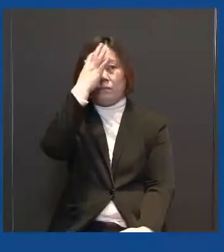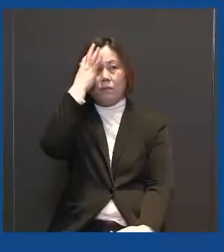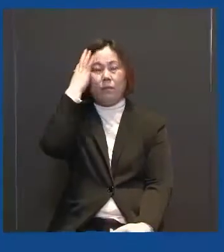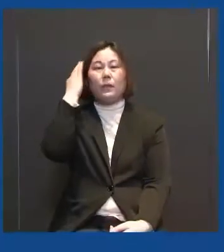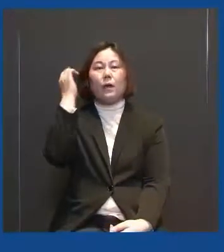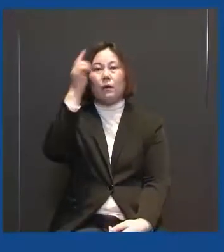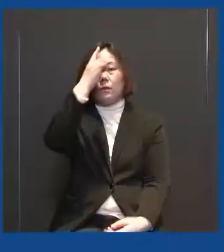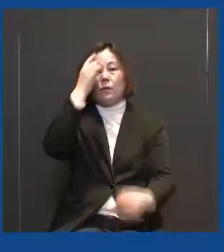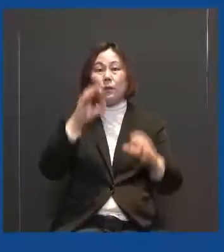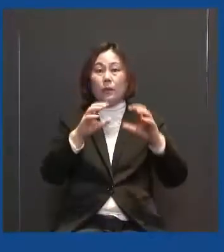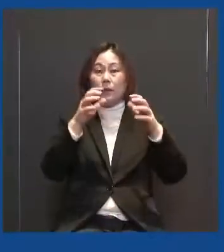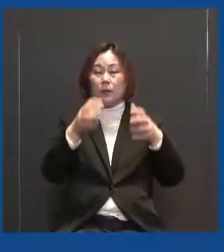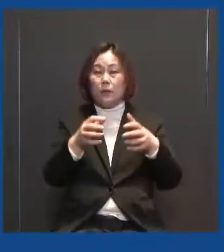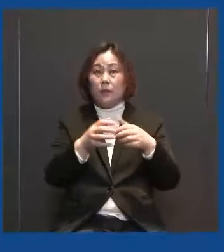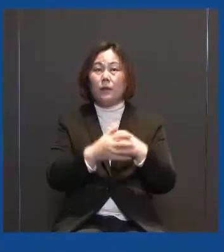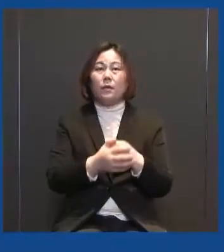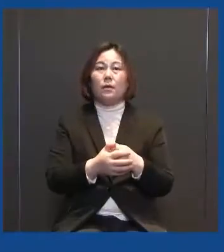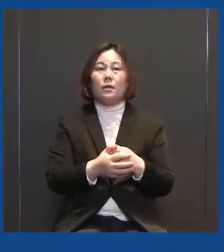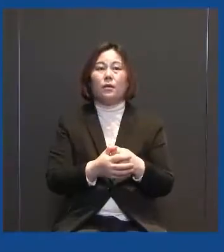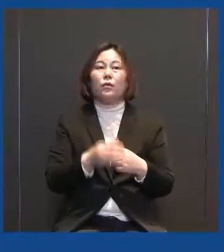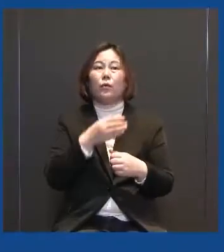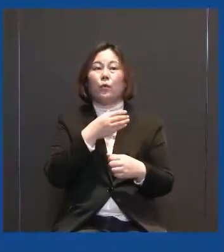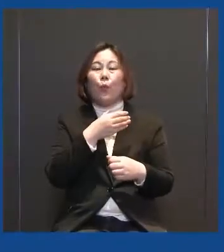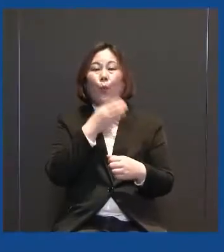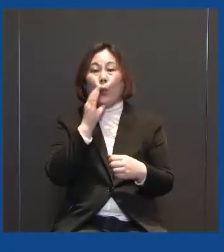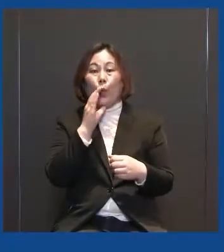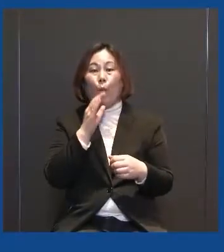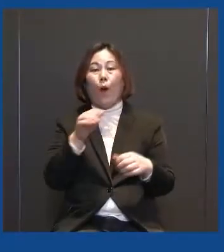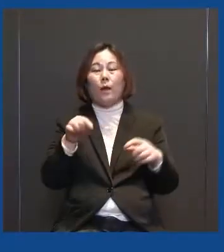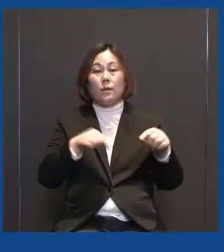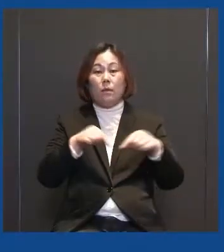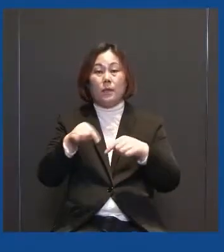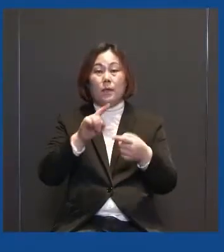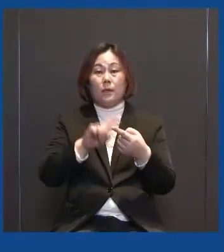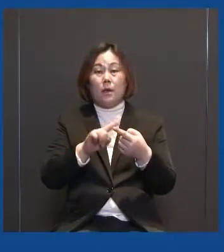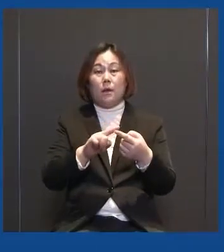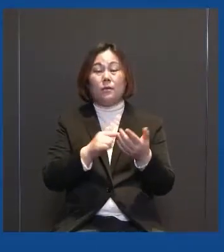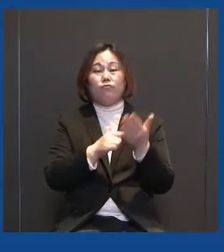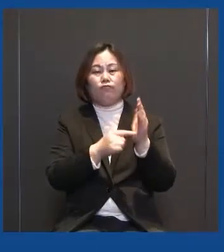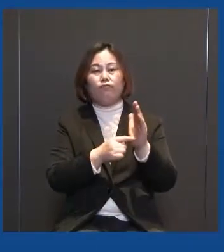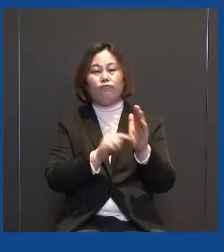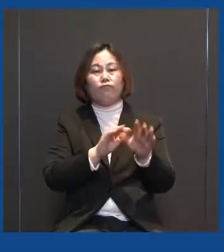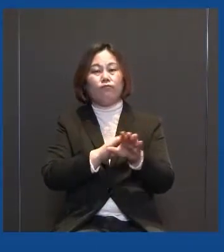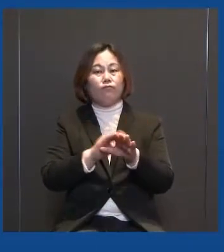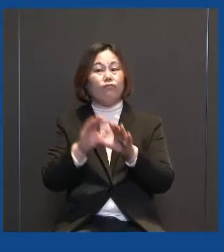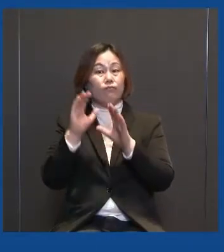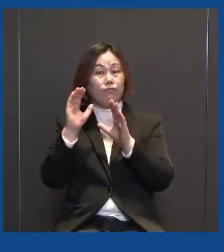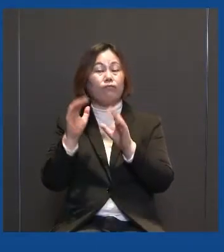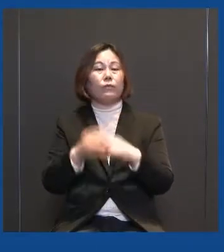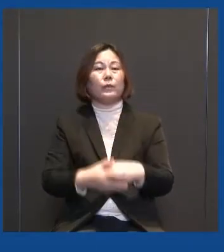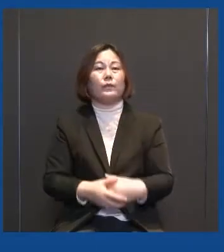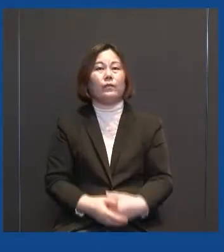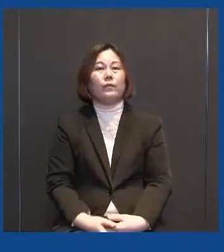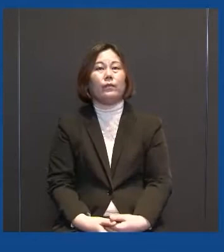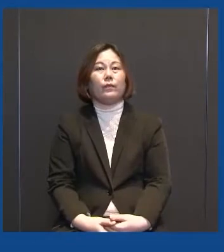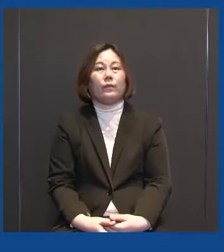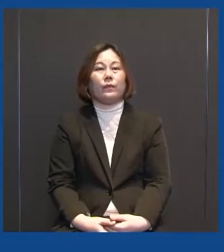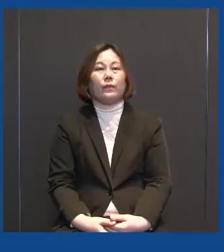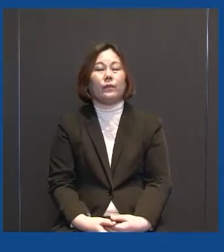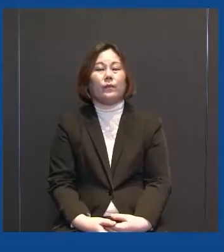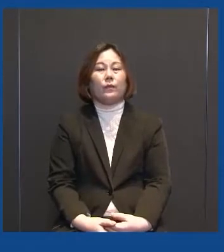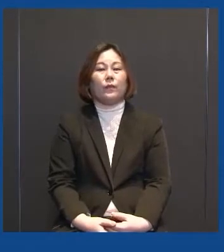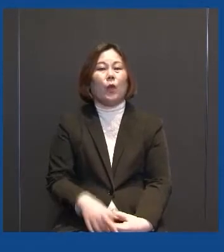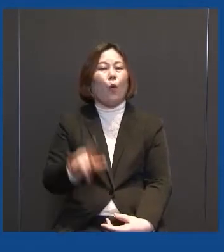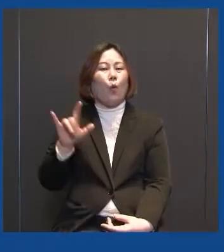독일의 Thank you very much. That was a presentation on the overview of the German older persons